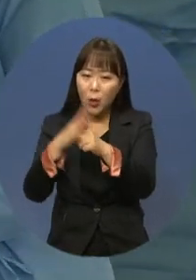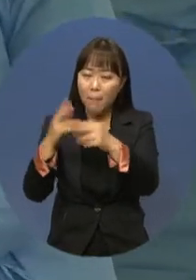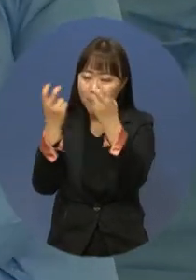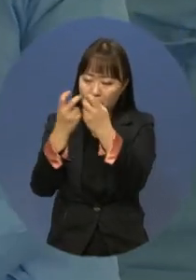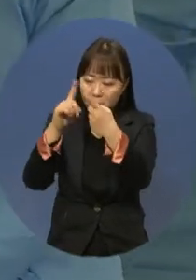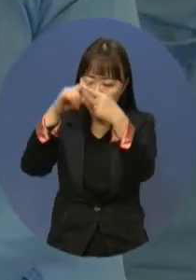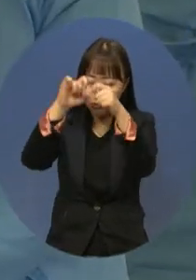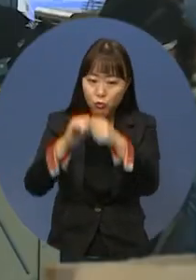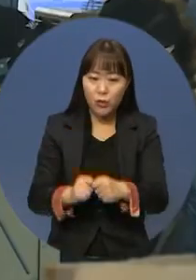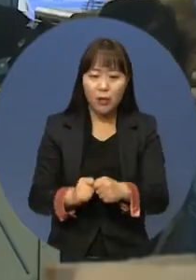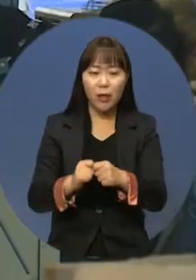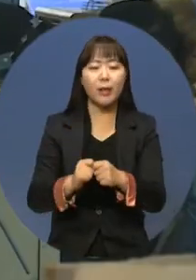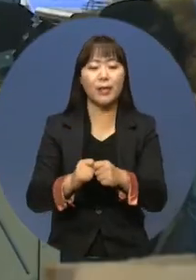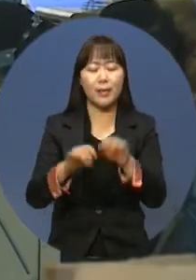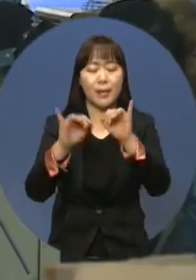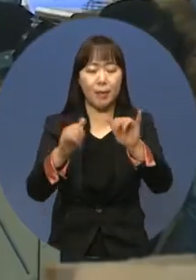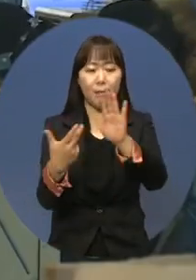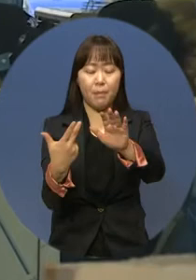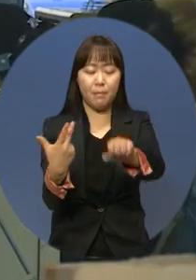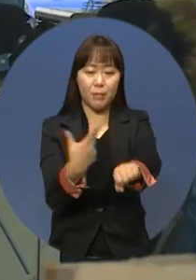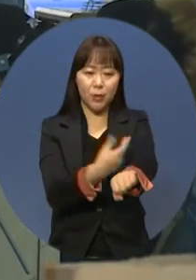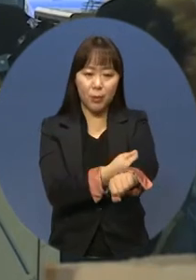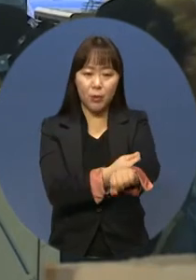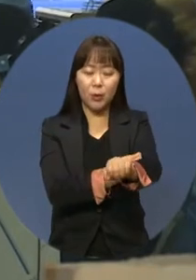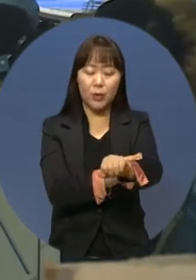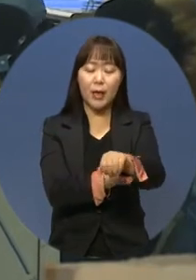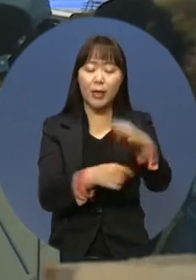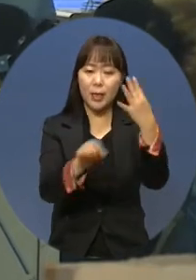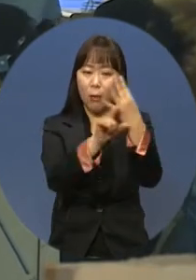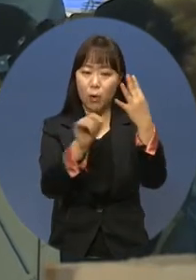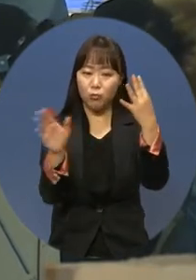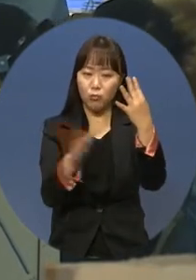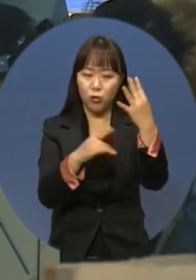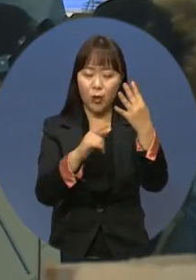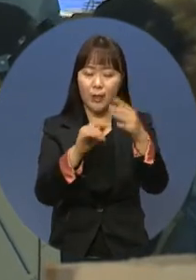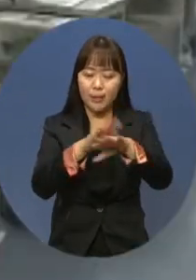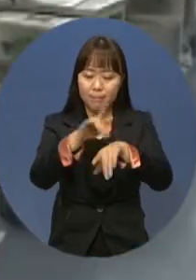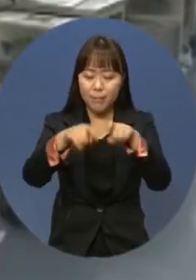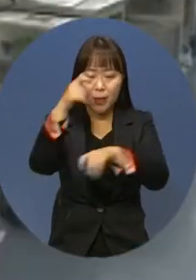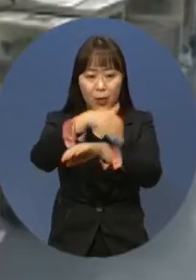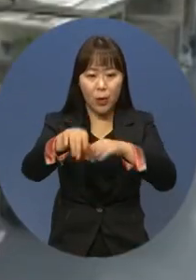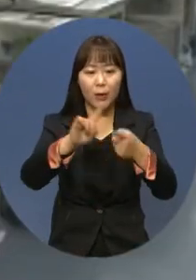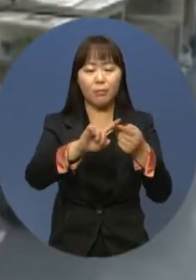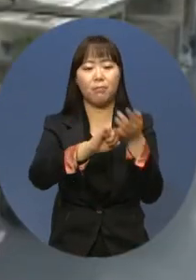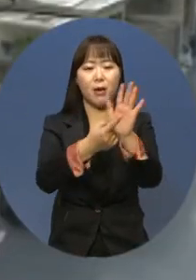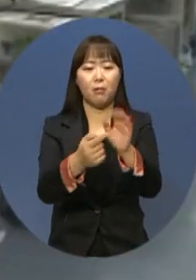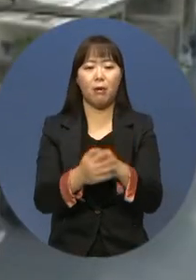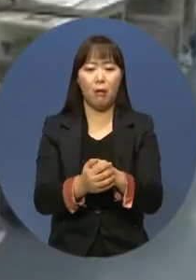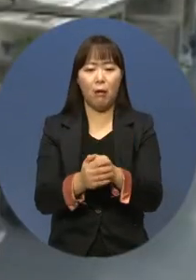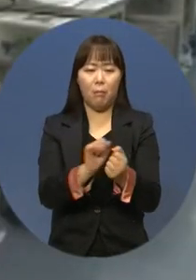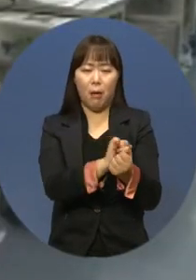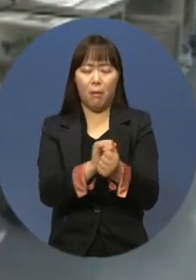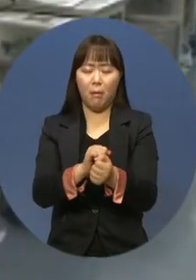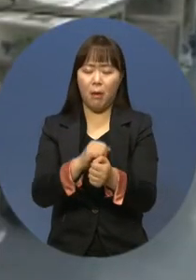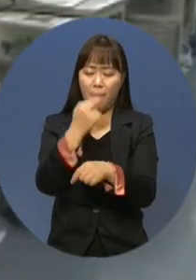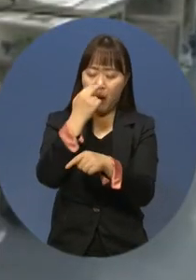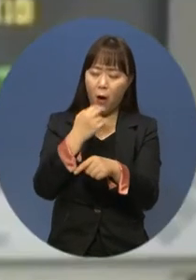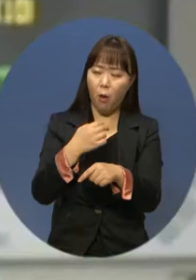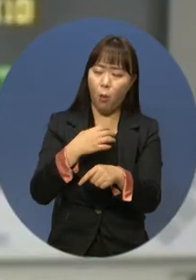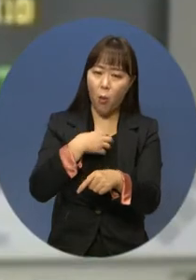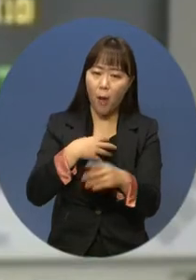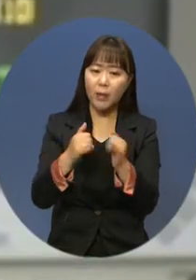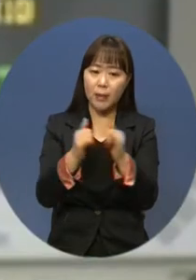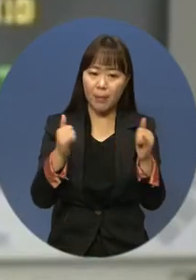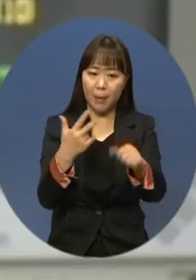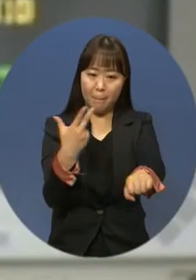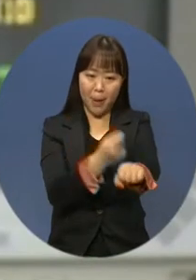담은 예방접종 2분기 시행계획 을 공개했습니다 감염 취약 시설에 대한 접종을 마무리 하면서